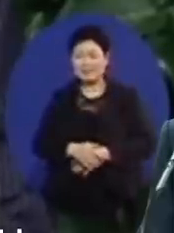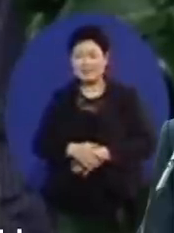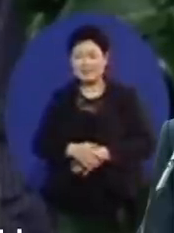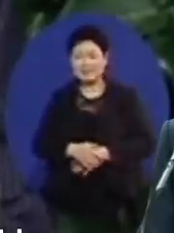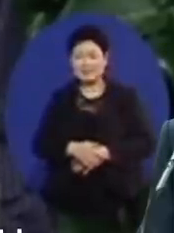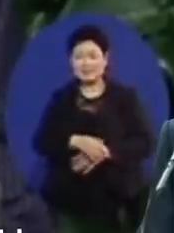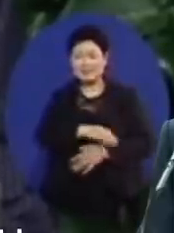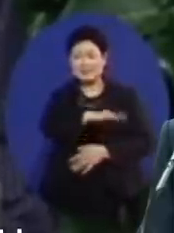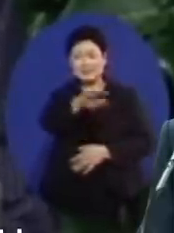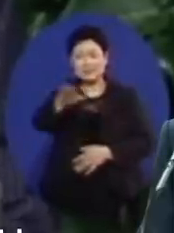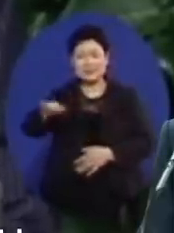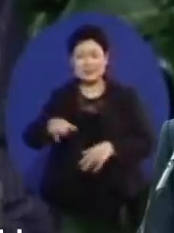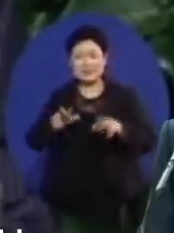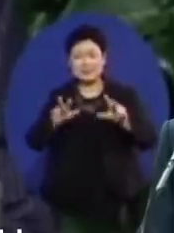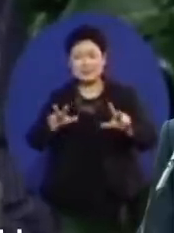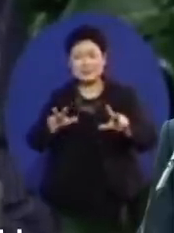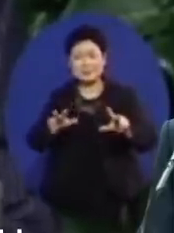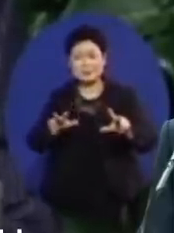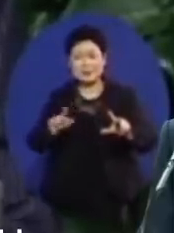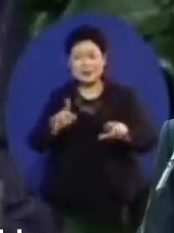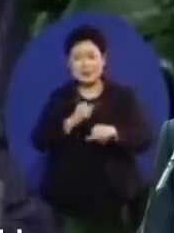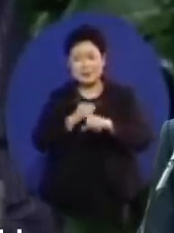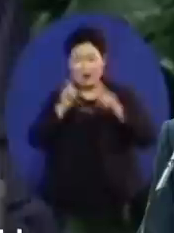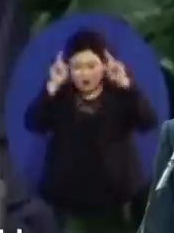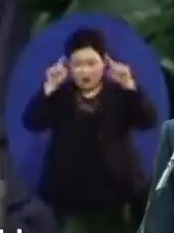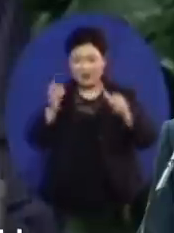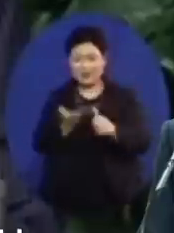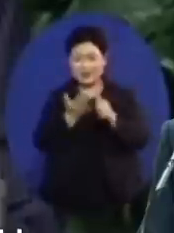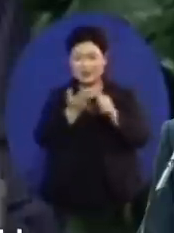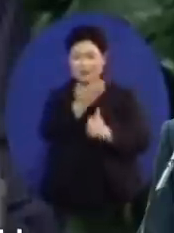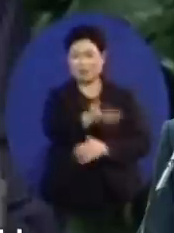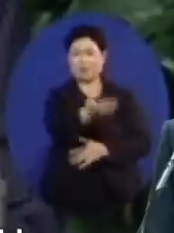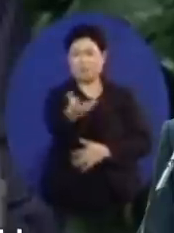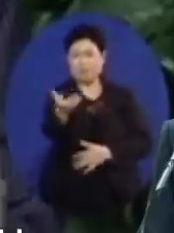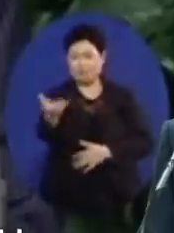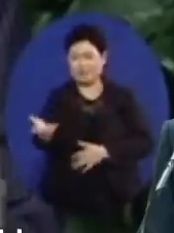우리가 오래 유목민족의 생활을 하고 떠돌아다니니까